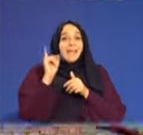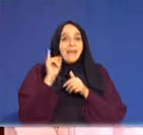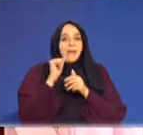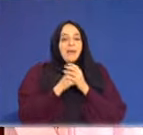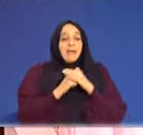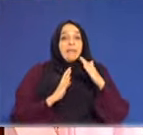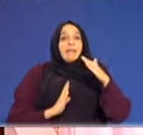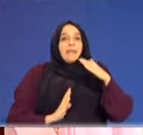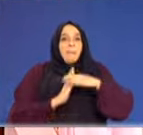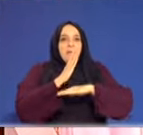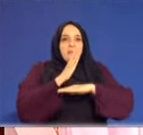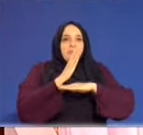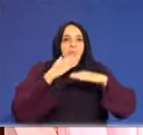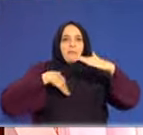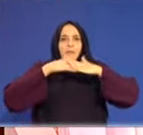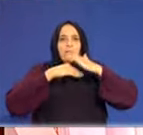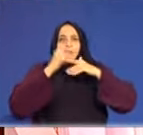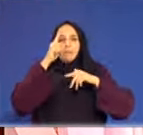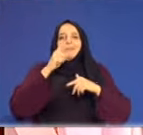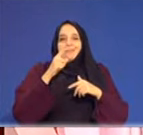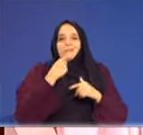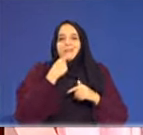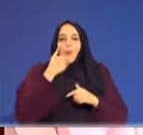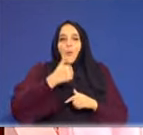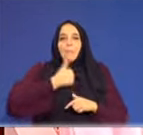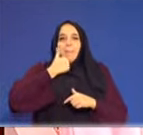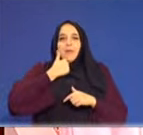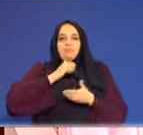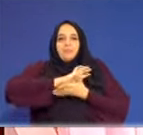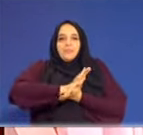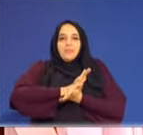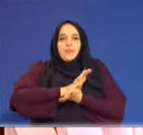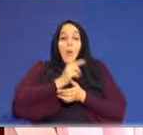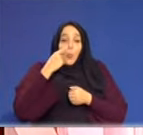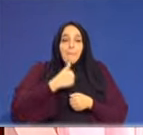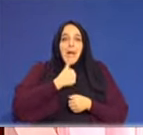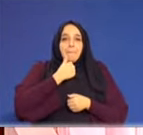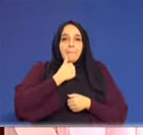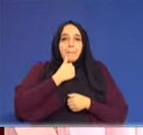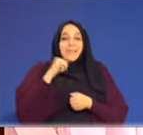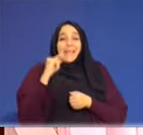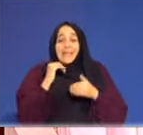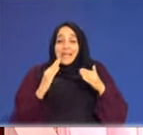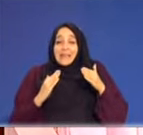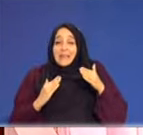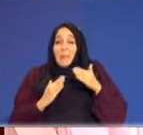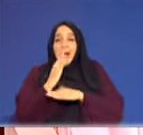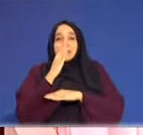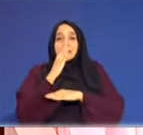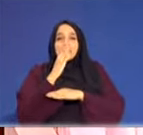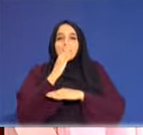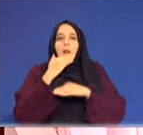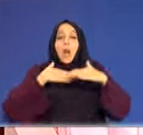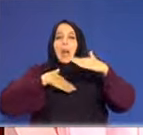يتعد حدود الله فقد ظلم نفسه. الذي يتعدى حدود الله